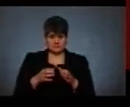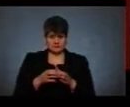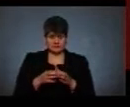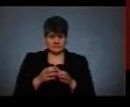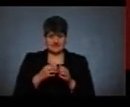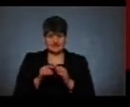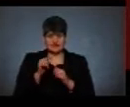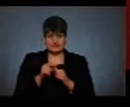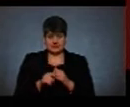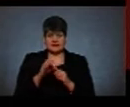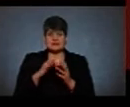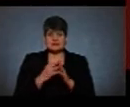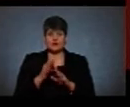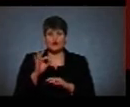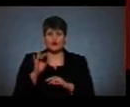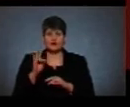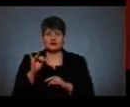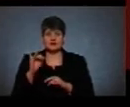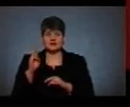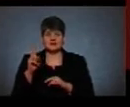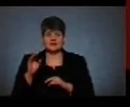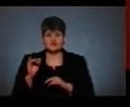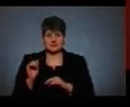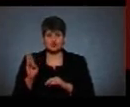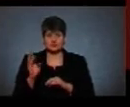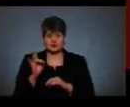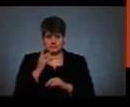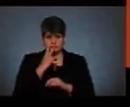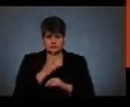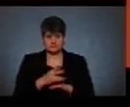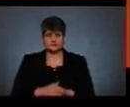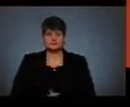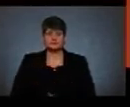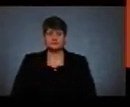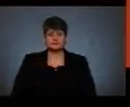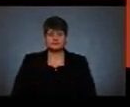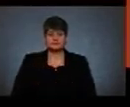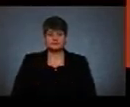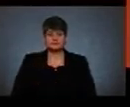і громада села Онишківці Шумського району. Пропоную переглянути відеоматеріал.